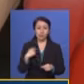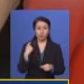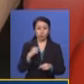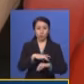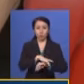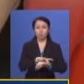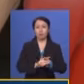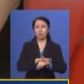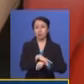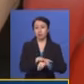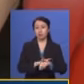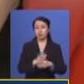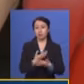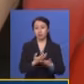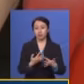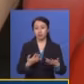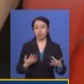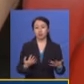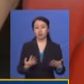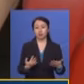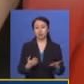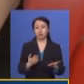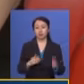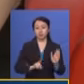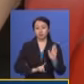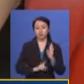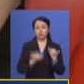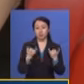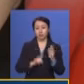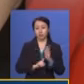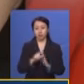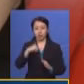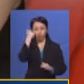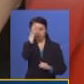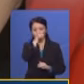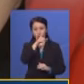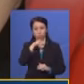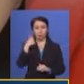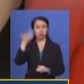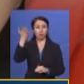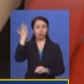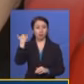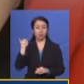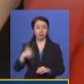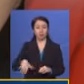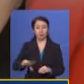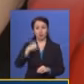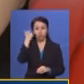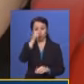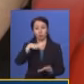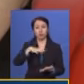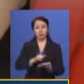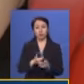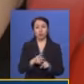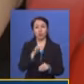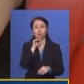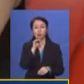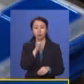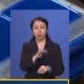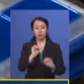браслеты. Осознанно уже начала год назад. И целый год я занимаюсь этим профессионально,